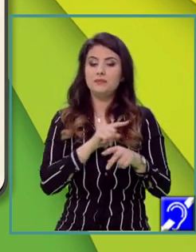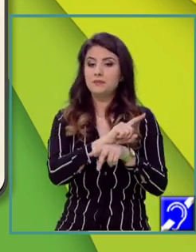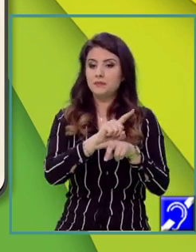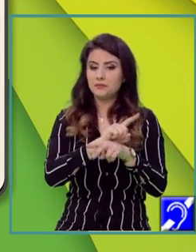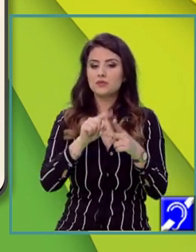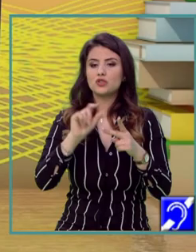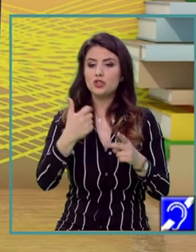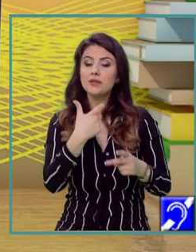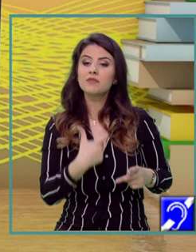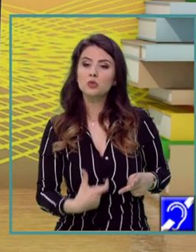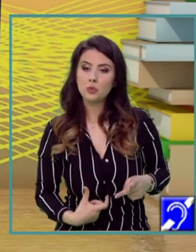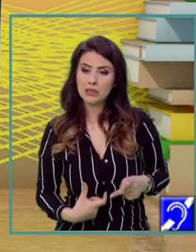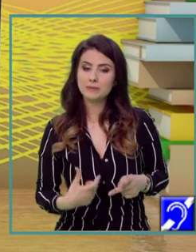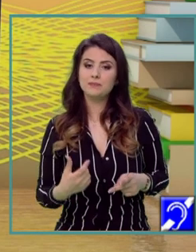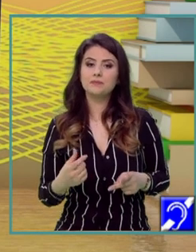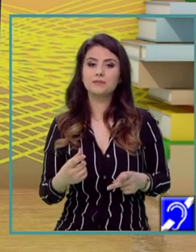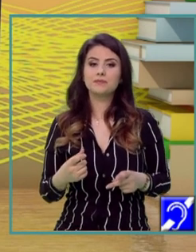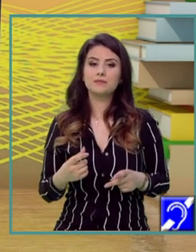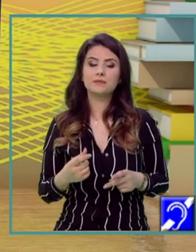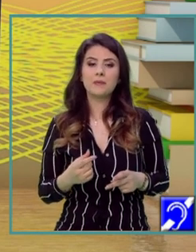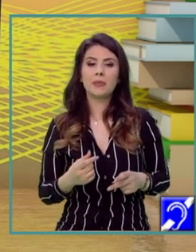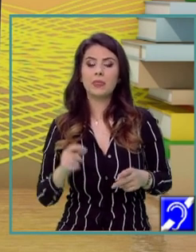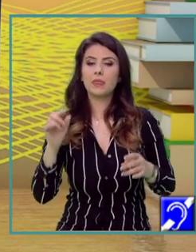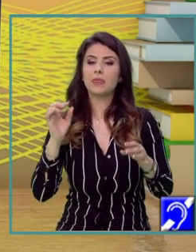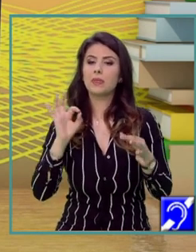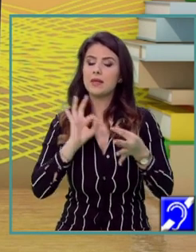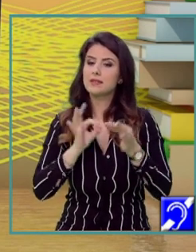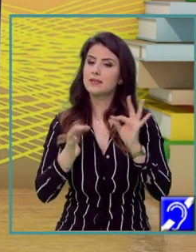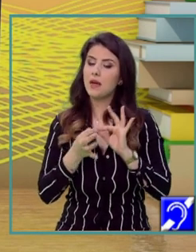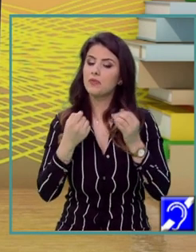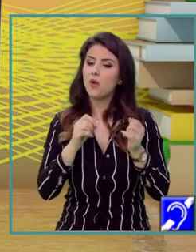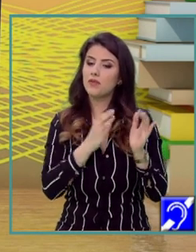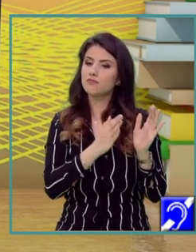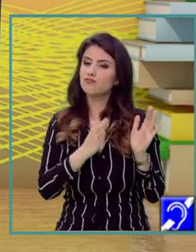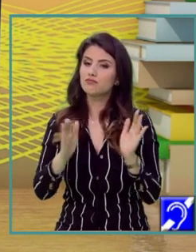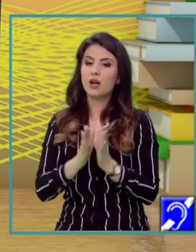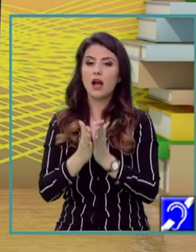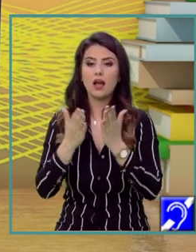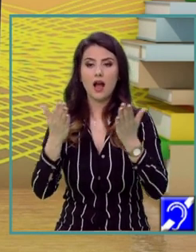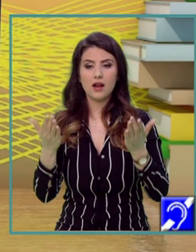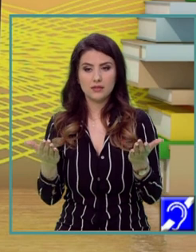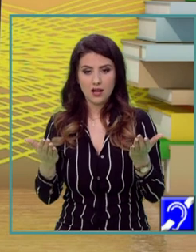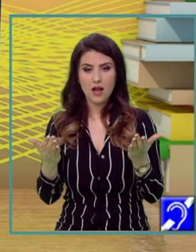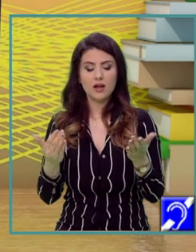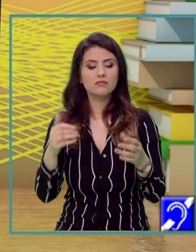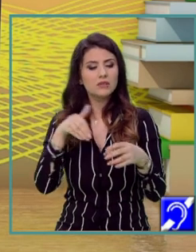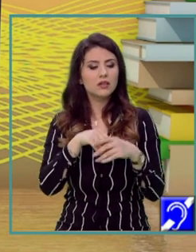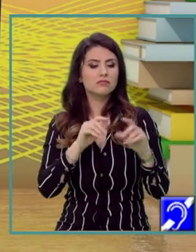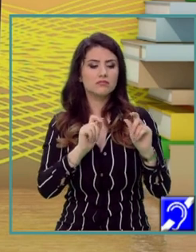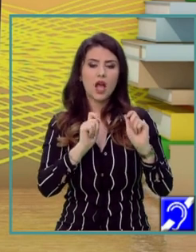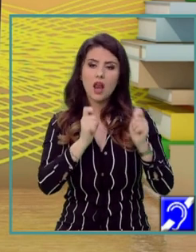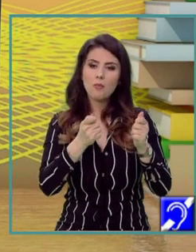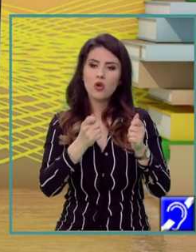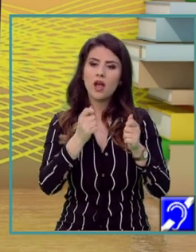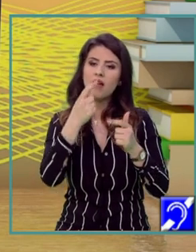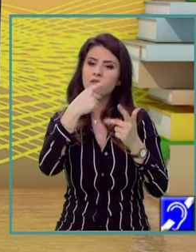individual se evidențiază copii pe tot parcursul romanului în raportarea fiecărei secvențe în parte